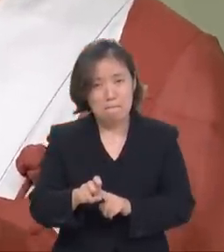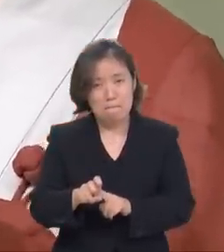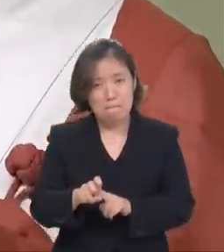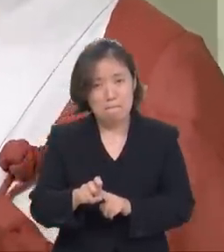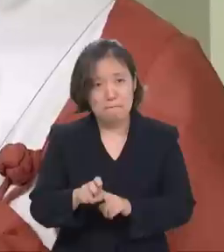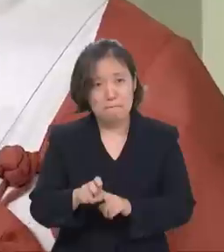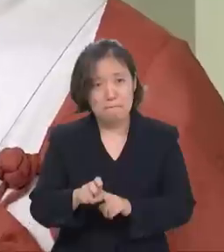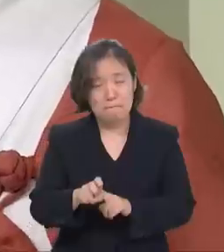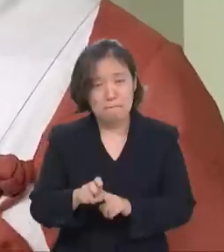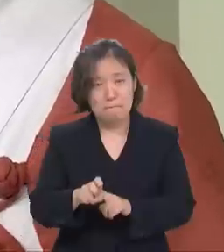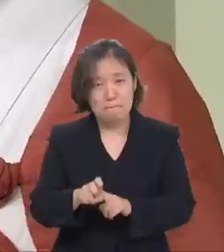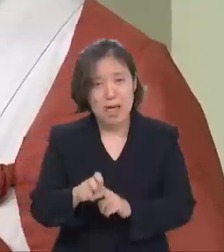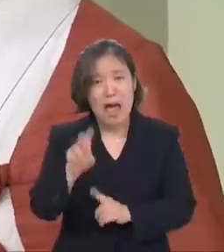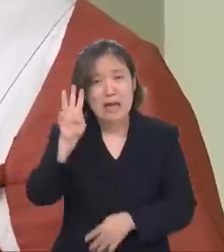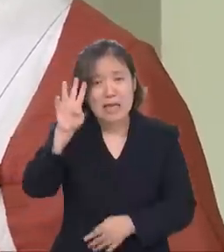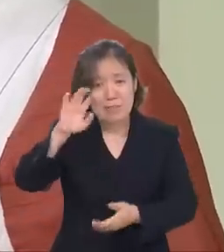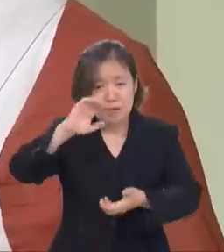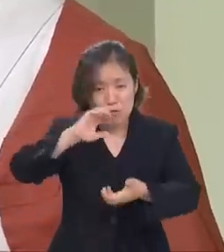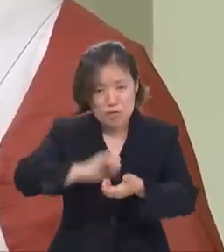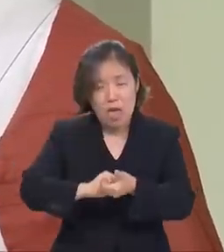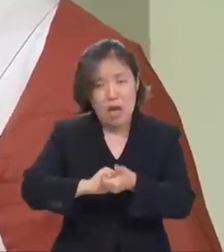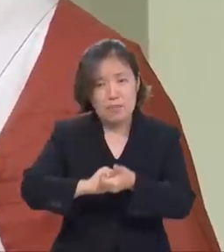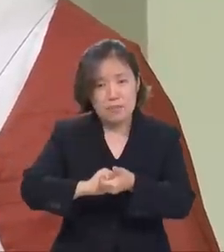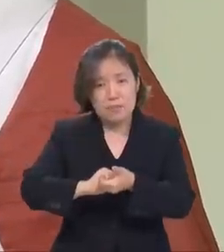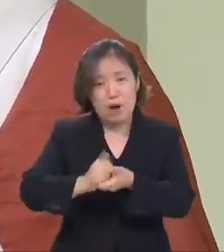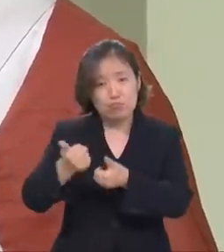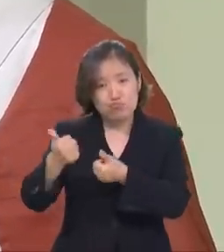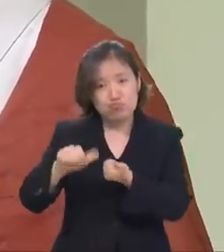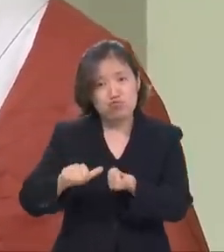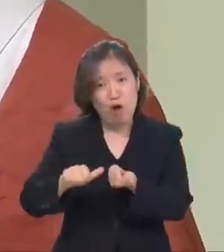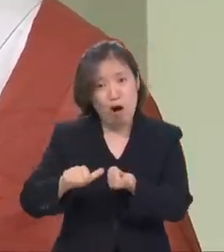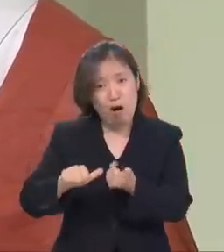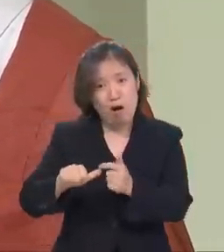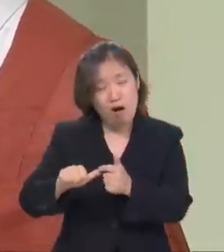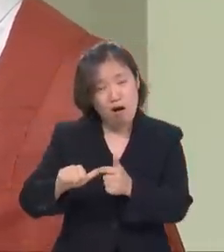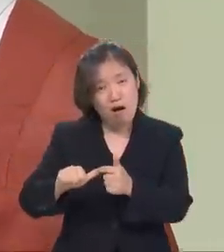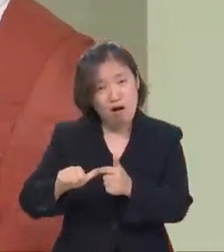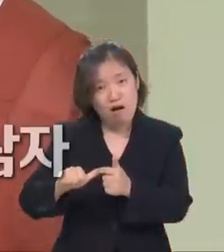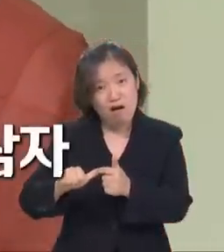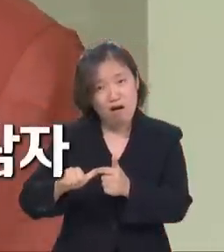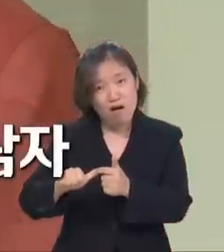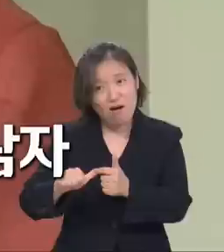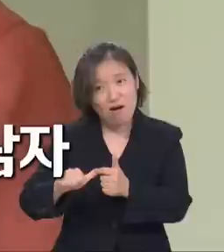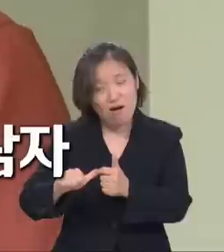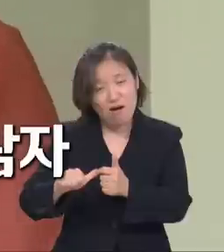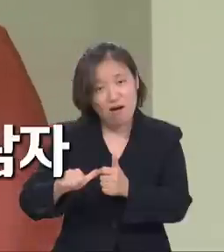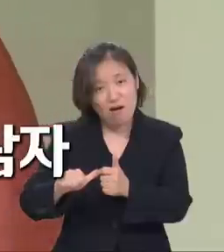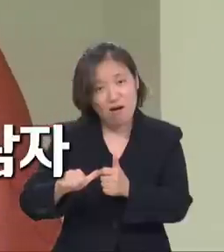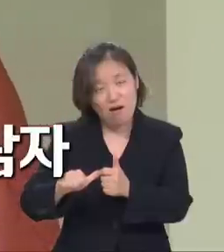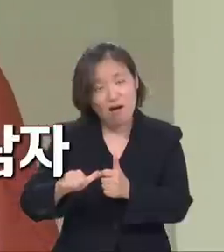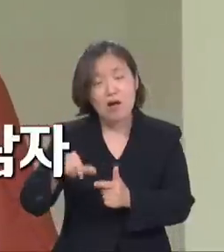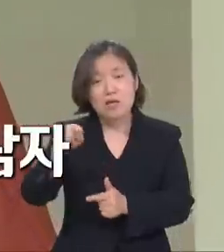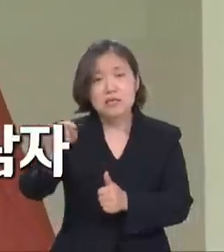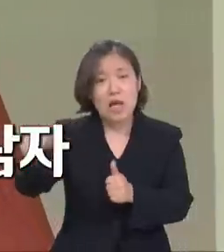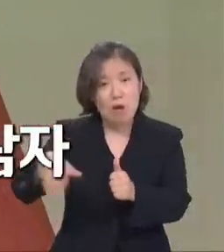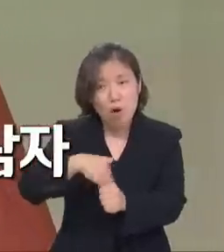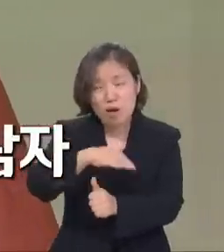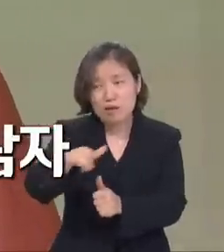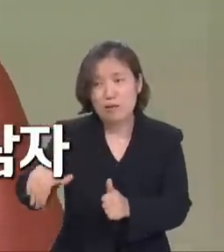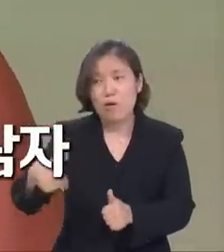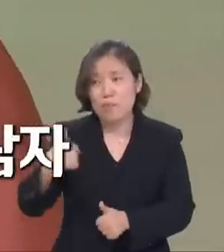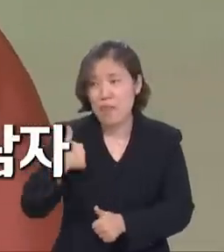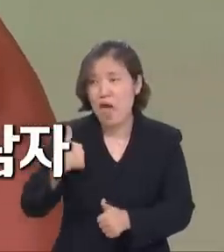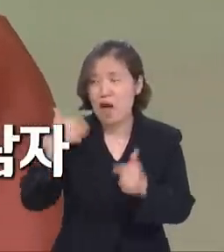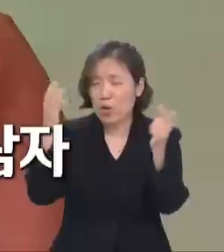씨 안부 3개월의 인생이 남았는데 그래 이 고통과이